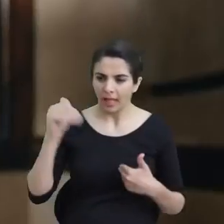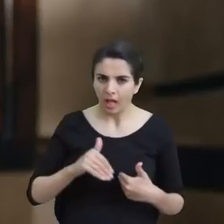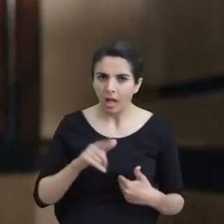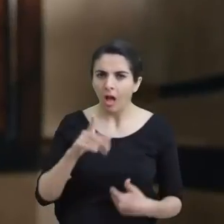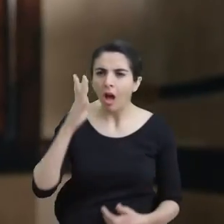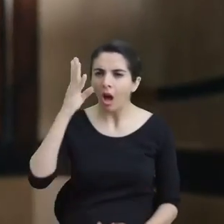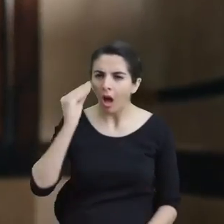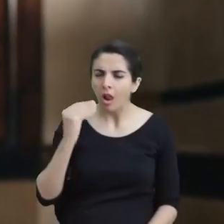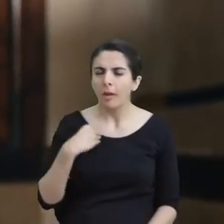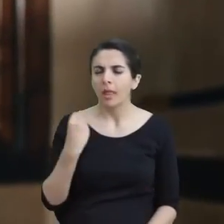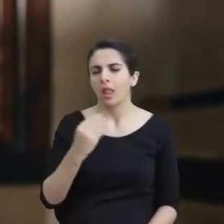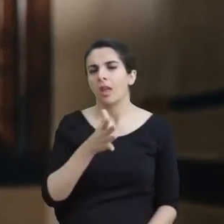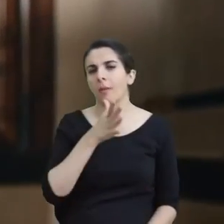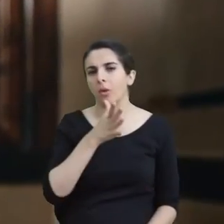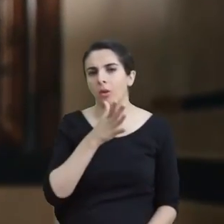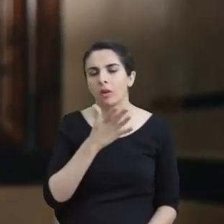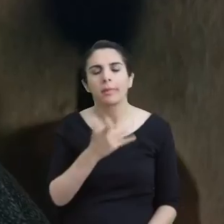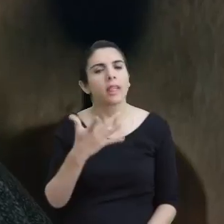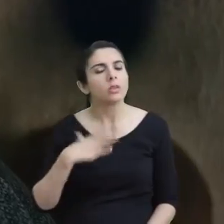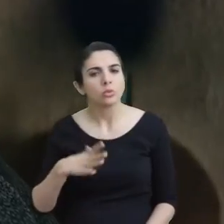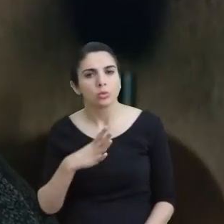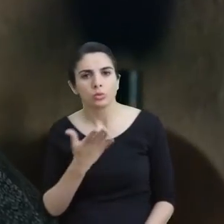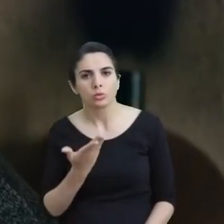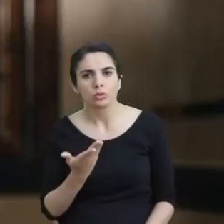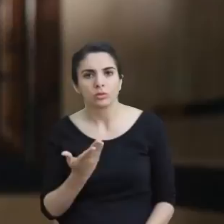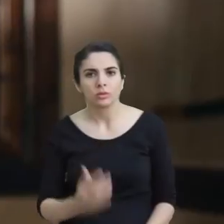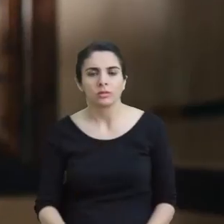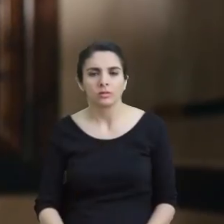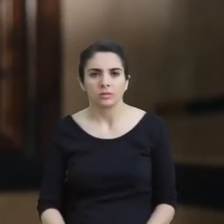buraya geleceğimi anlayacağından emindim. Ne istiyorsun?